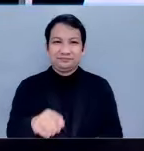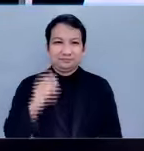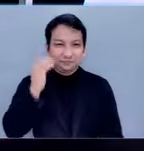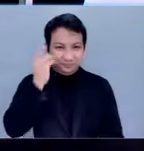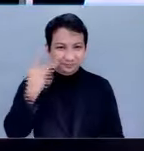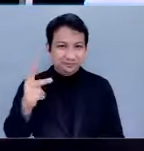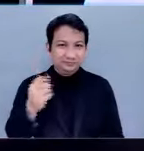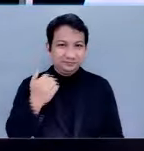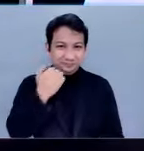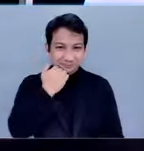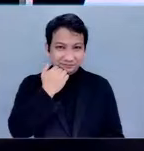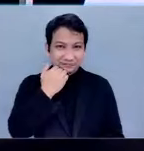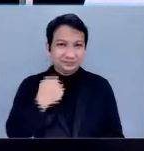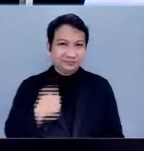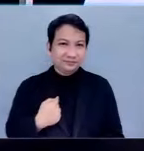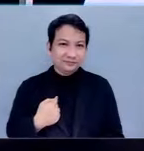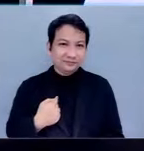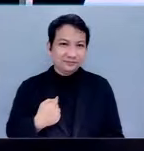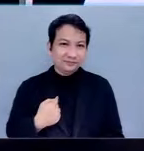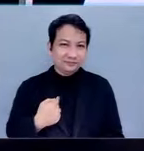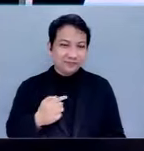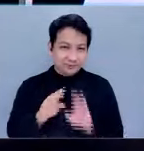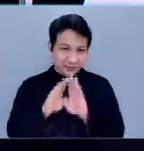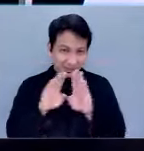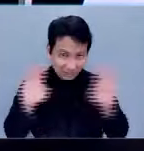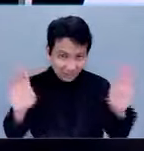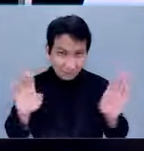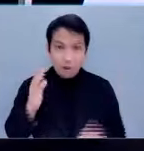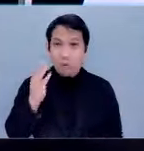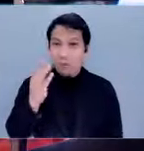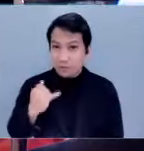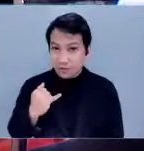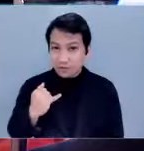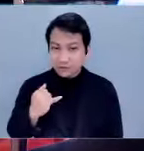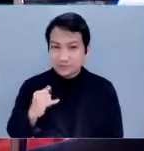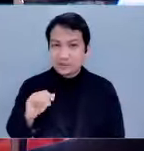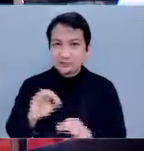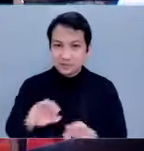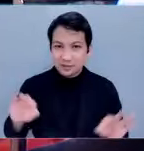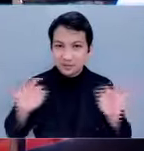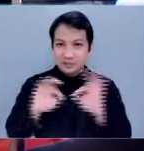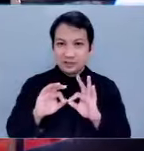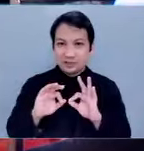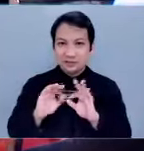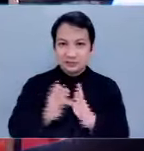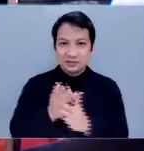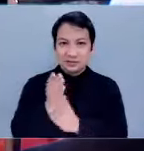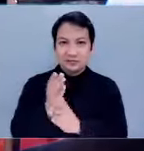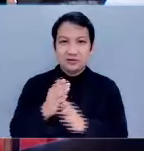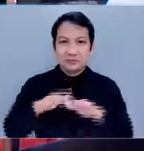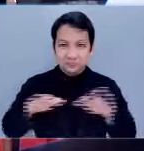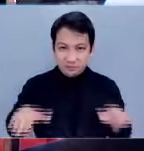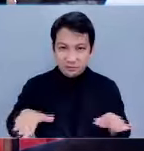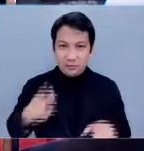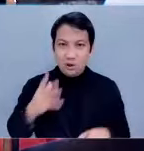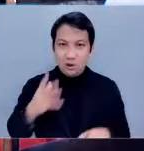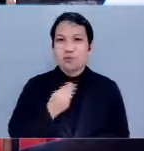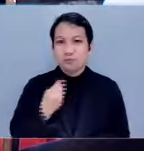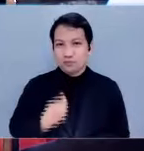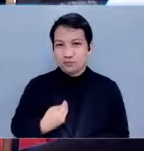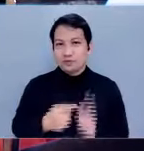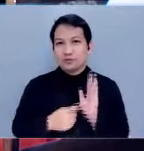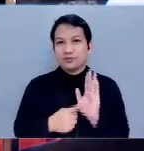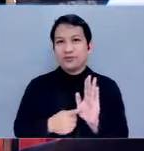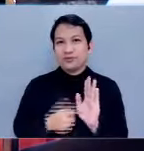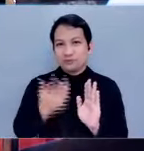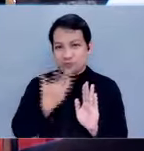ako. Pero naging bukas siya. Kasi nga, I think it mirrors, no? Our children will mirror who we are. And ang